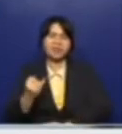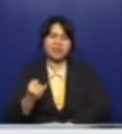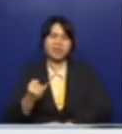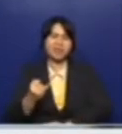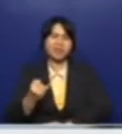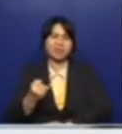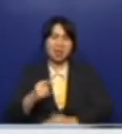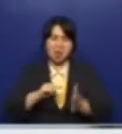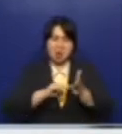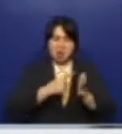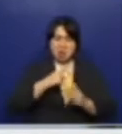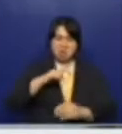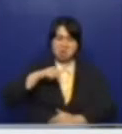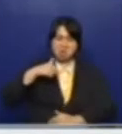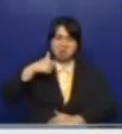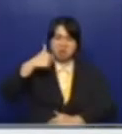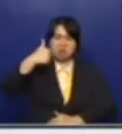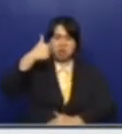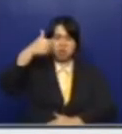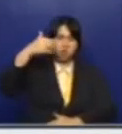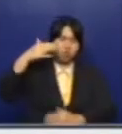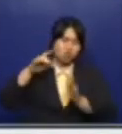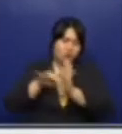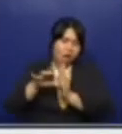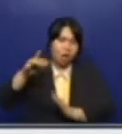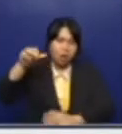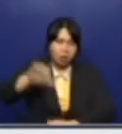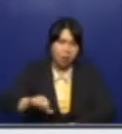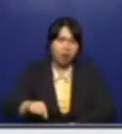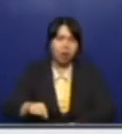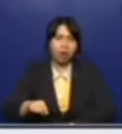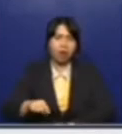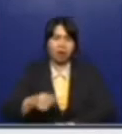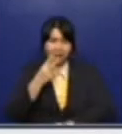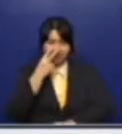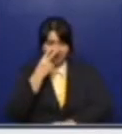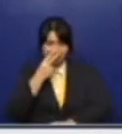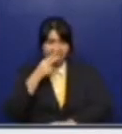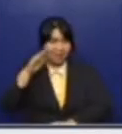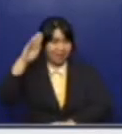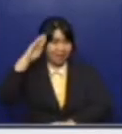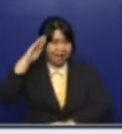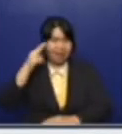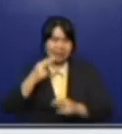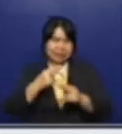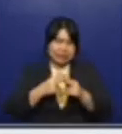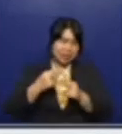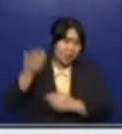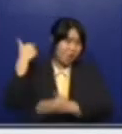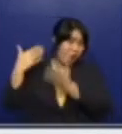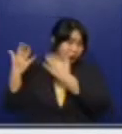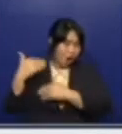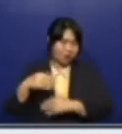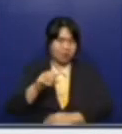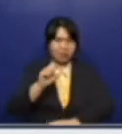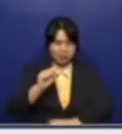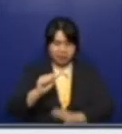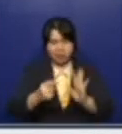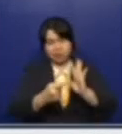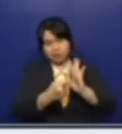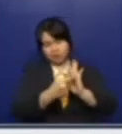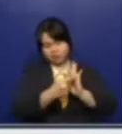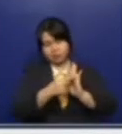หนังนี่มันจะอยู่กับตอนจบเราเห็นท่านสฤทธิ์ท่านถนอมเห็นวิ